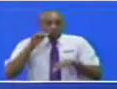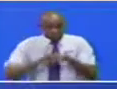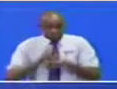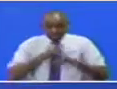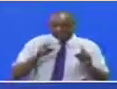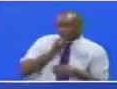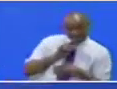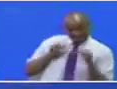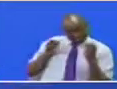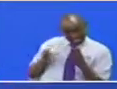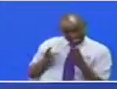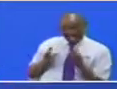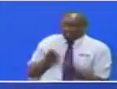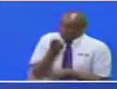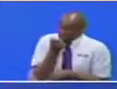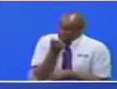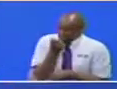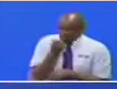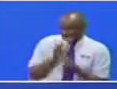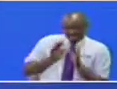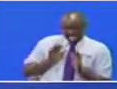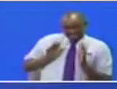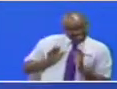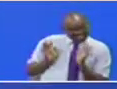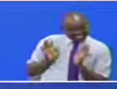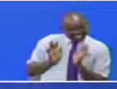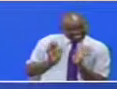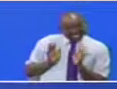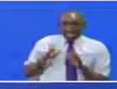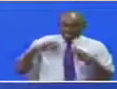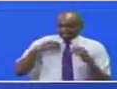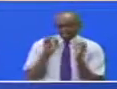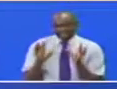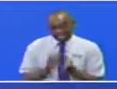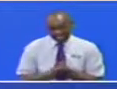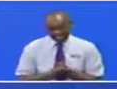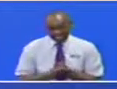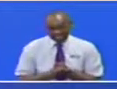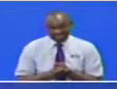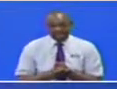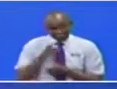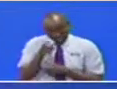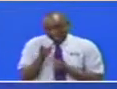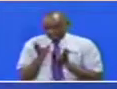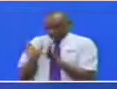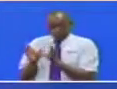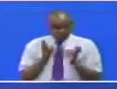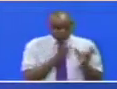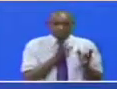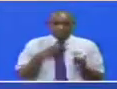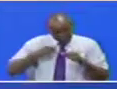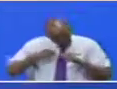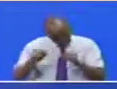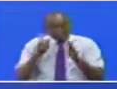Lakini wanaume wachache bado wanasikia usawa sio kitu rahisi kuachieve. Sasa iko tunaendelea